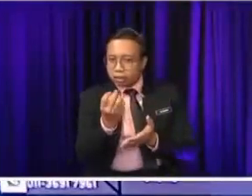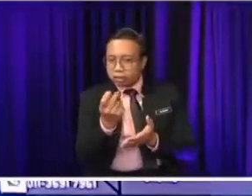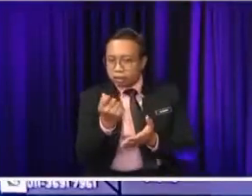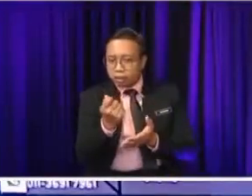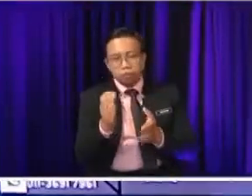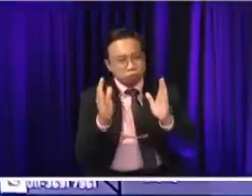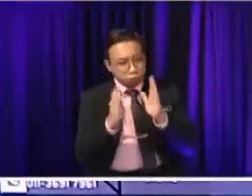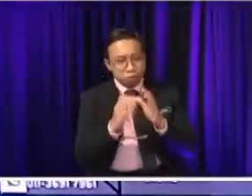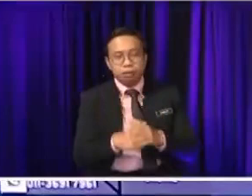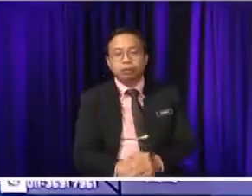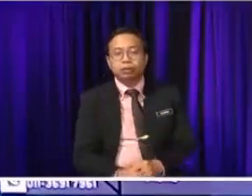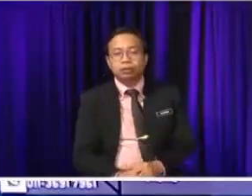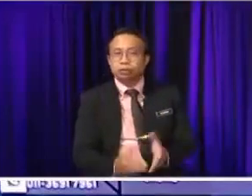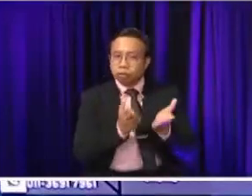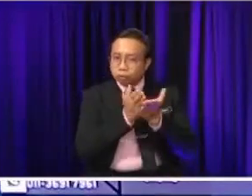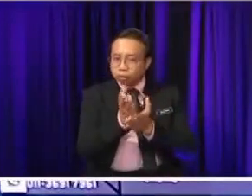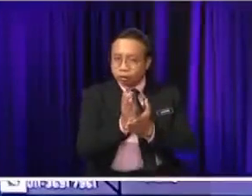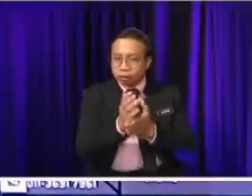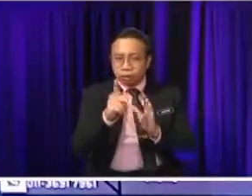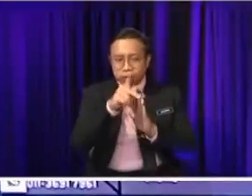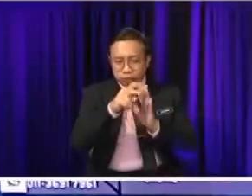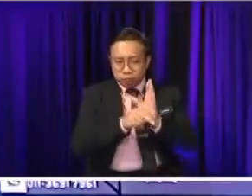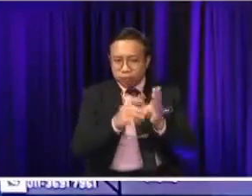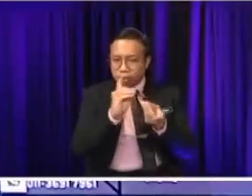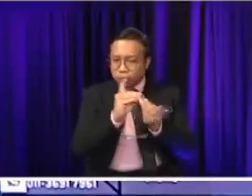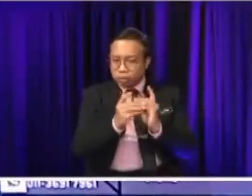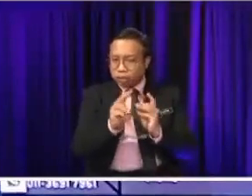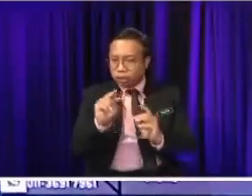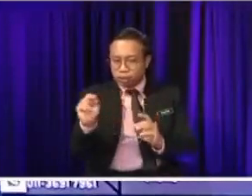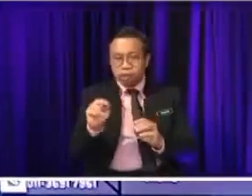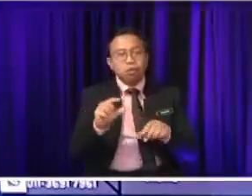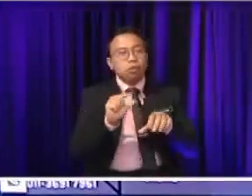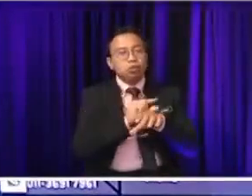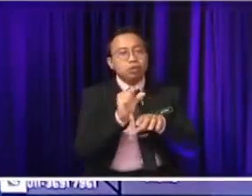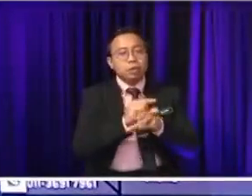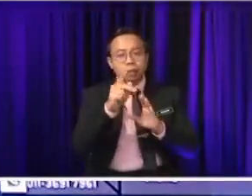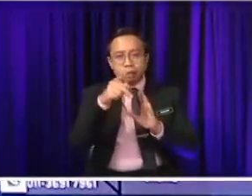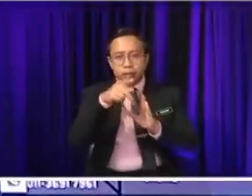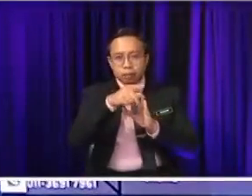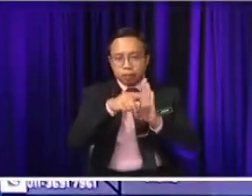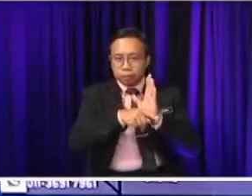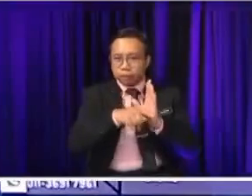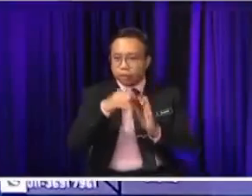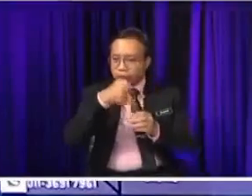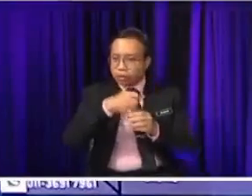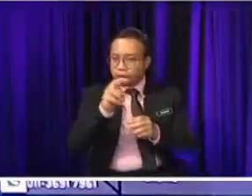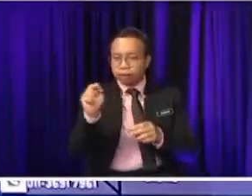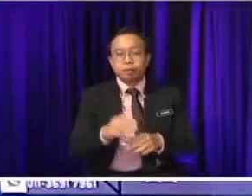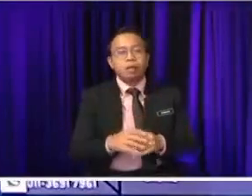dari seterusnya itu pendidikan proses pendidikan menggunakan present akhirnya